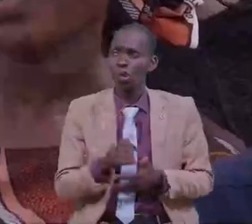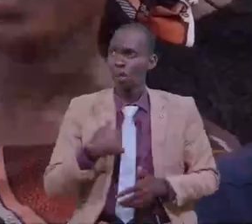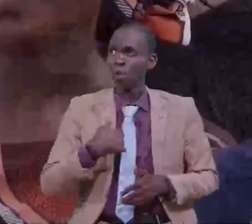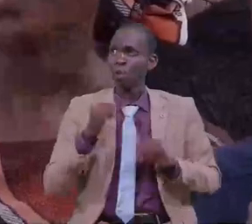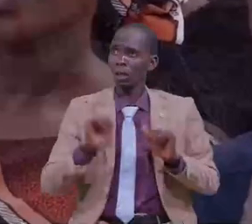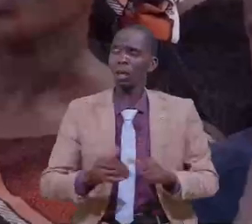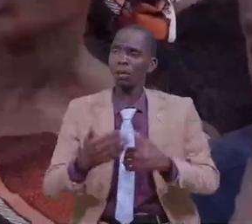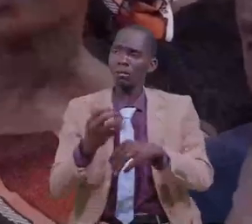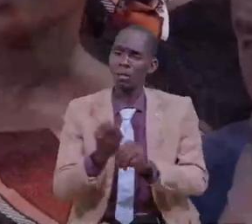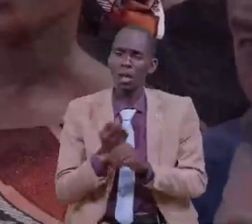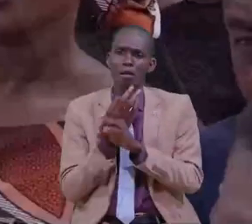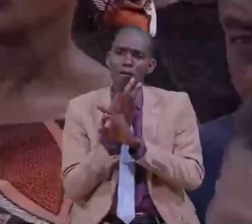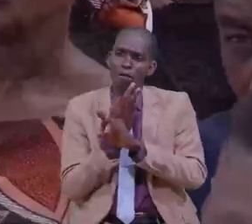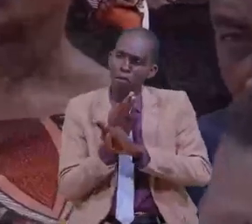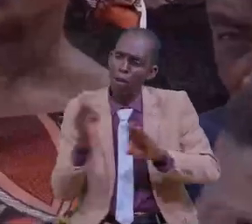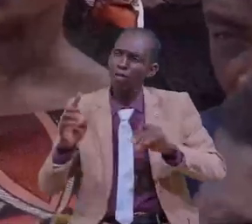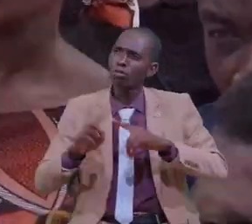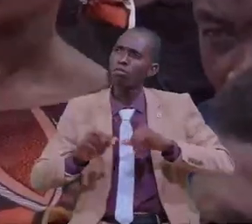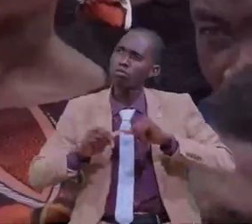puisse avoir la liberté